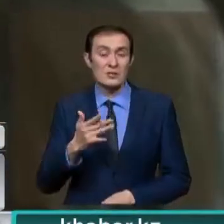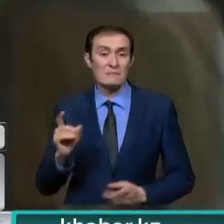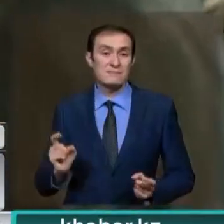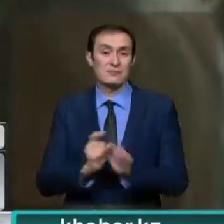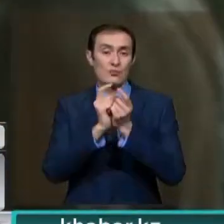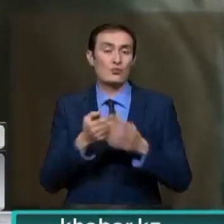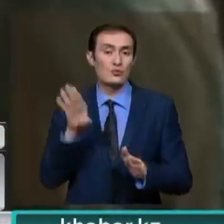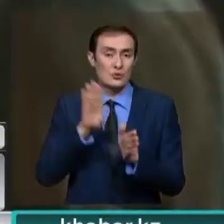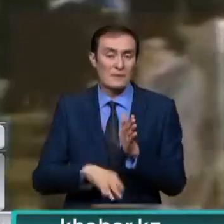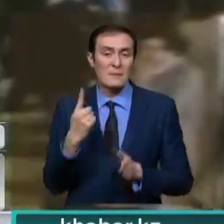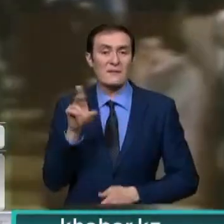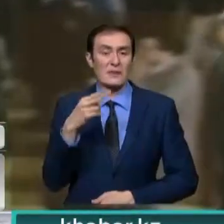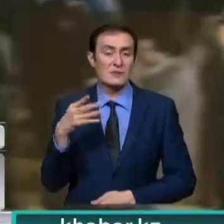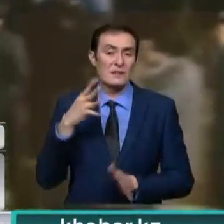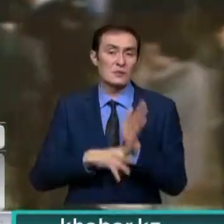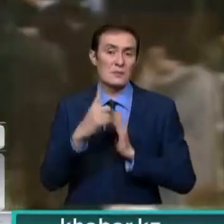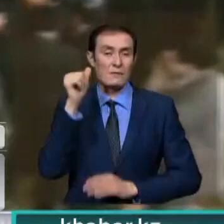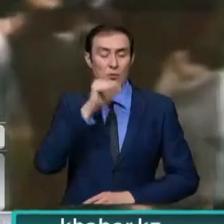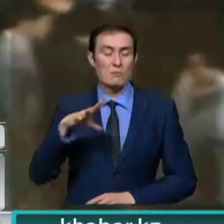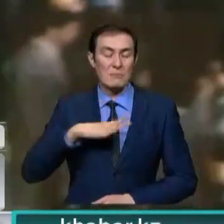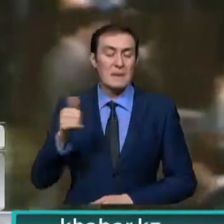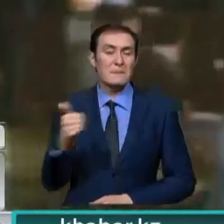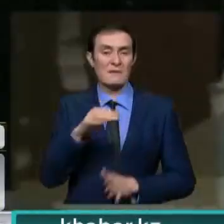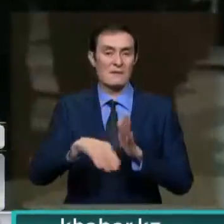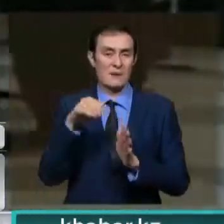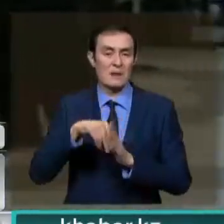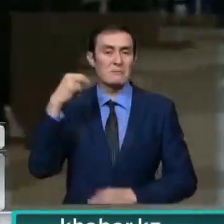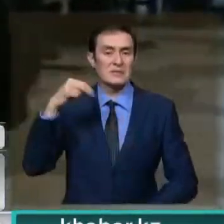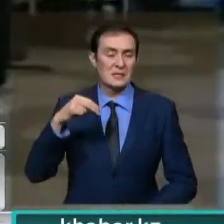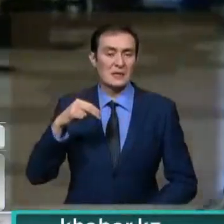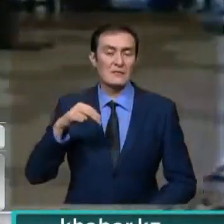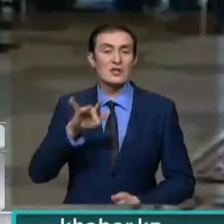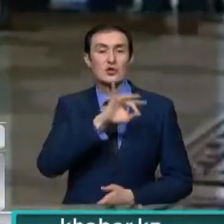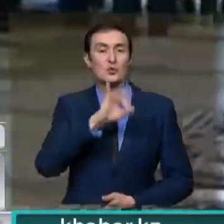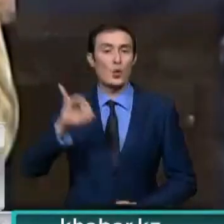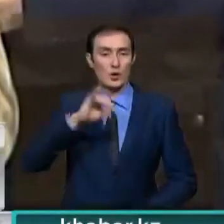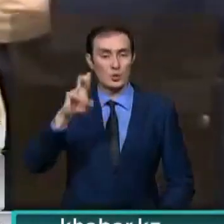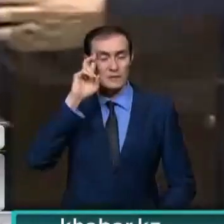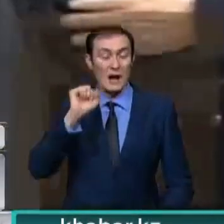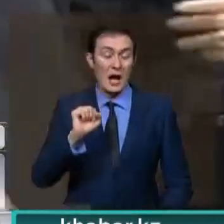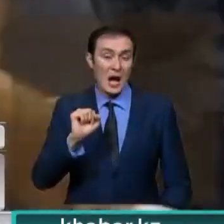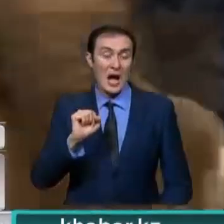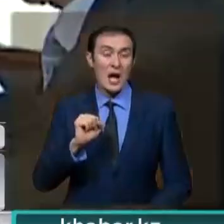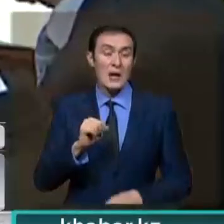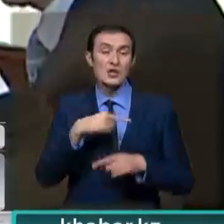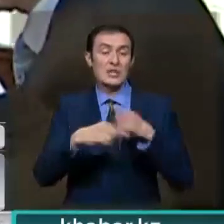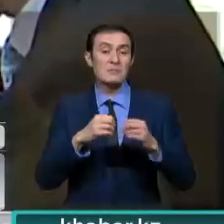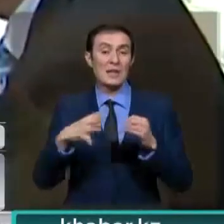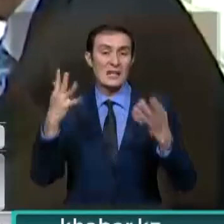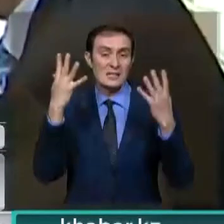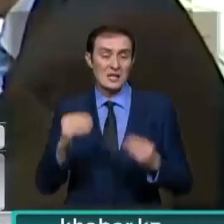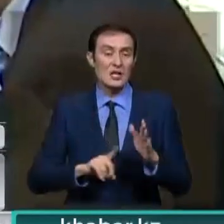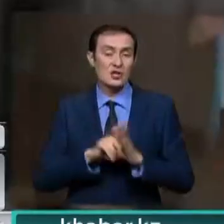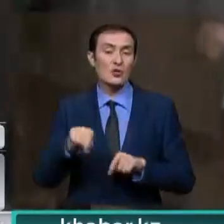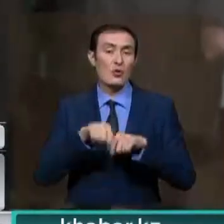накалялись 1 декабря 91 состоялись первые выборы президента в истории страны а уже через 15 дней открылась